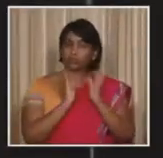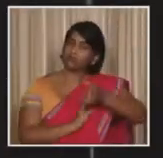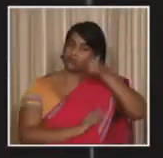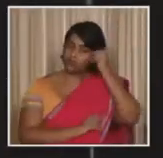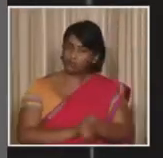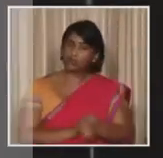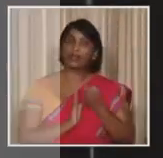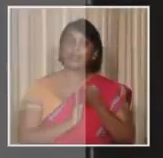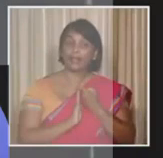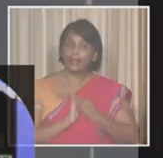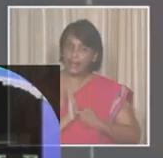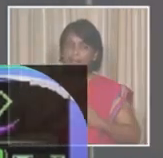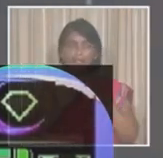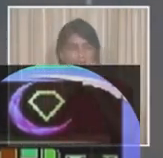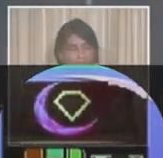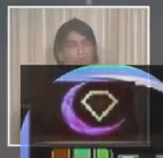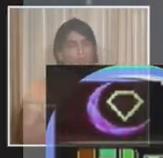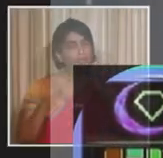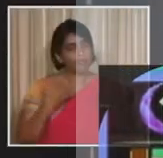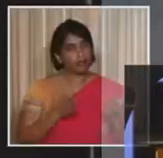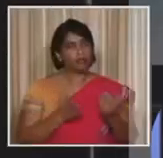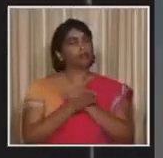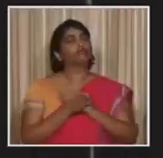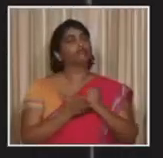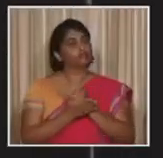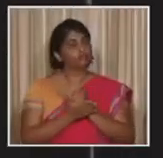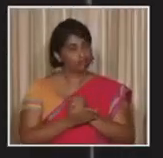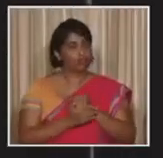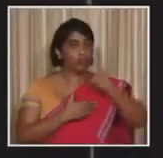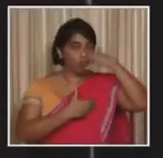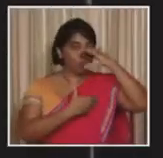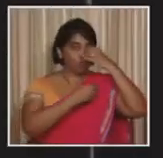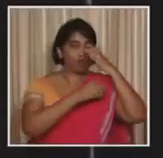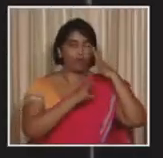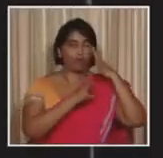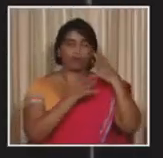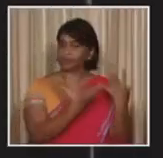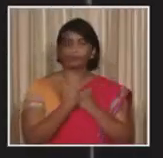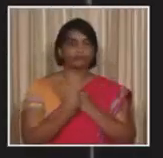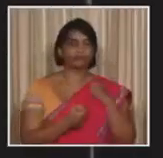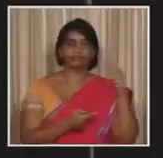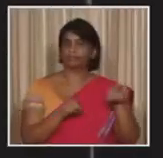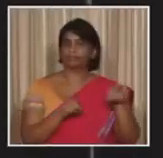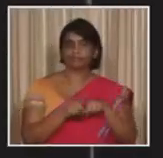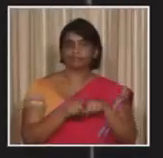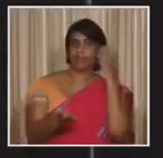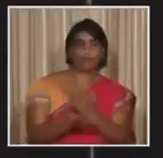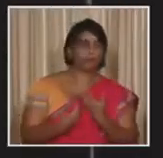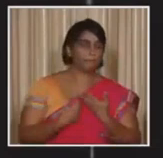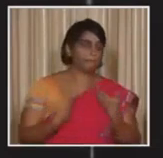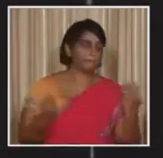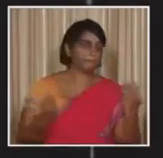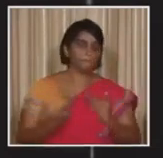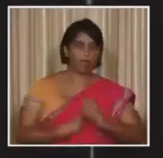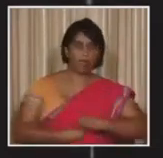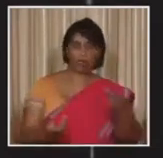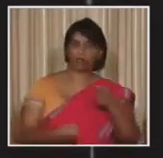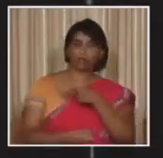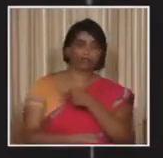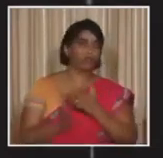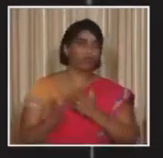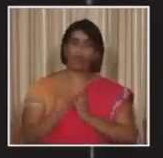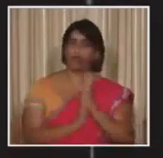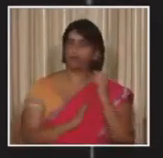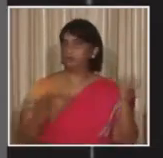1815 வடா பெருணி சீலும தேவால் அனிவாரியம் நீதியா திப்பத் நத ஏ சீலும தேவால் புரா வித்யாவட ஐதி வினோ காட்டுவத்